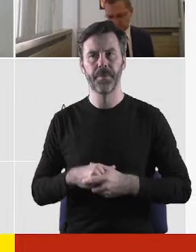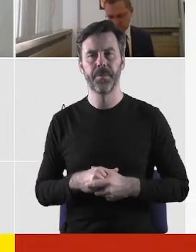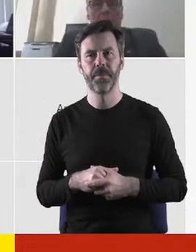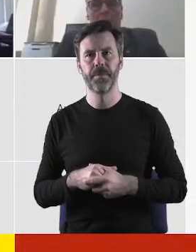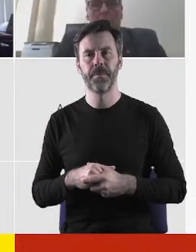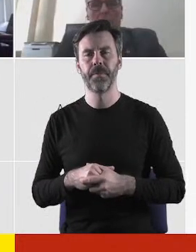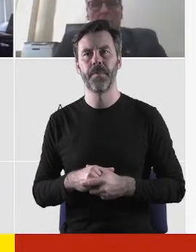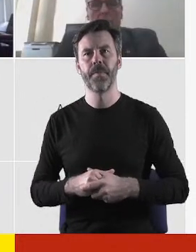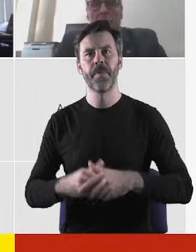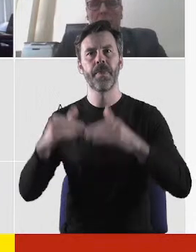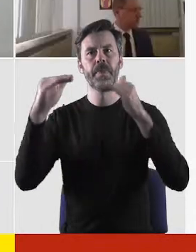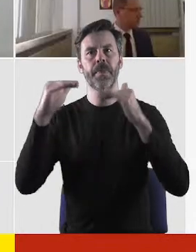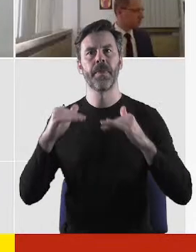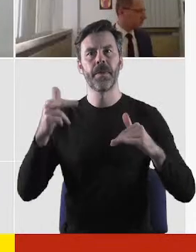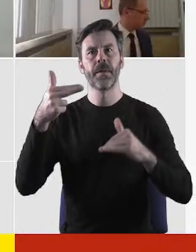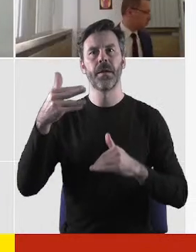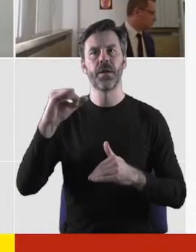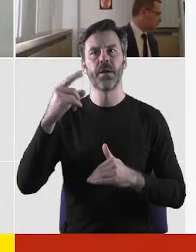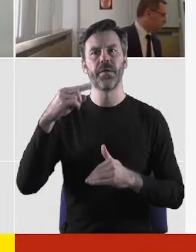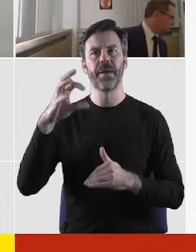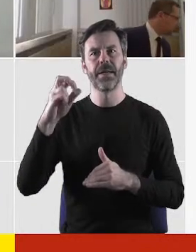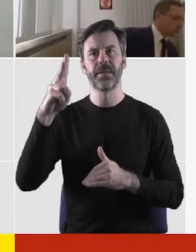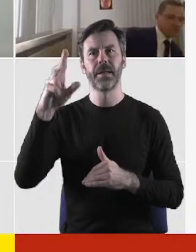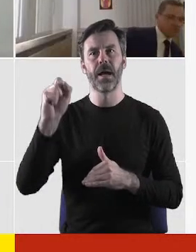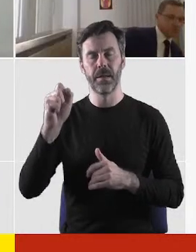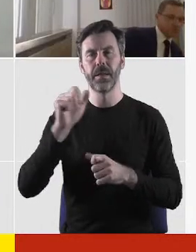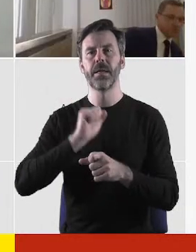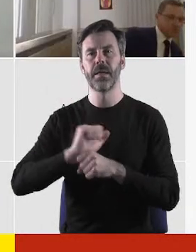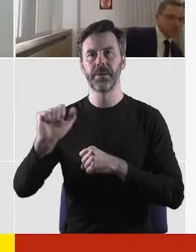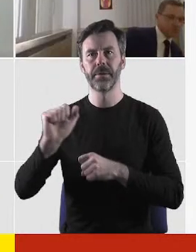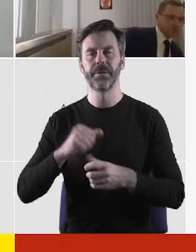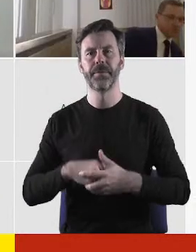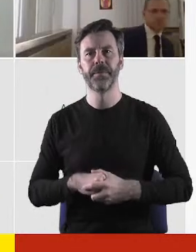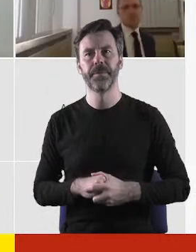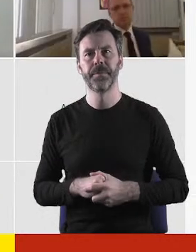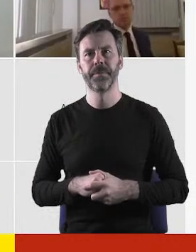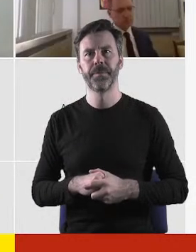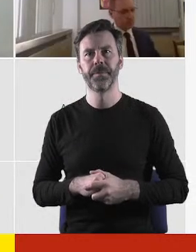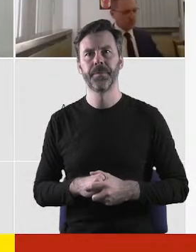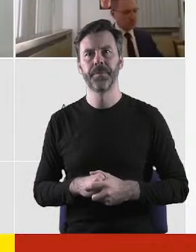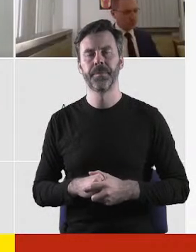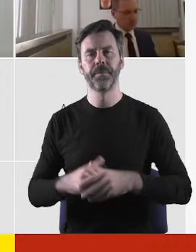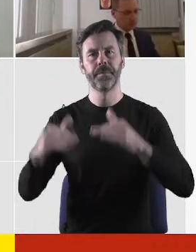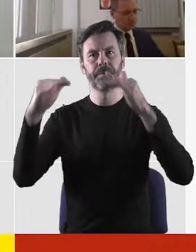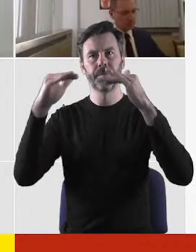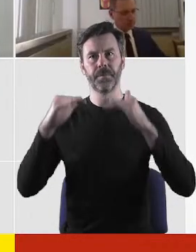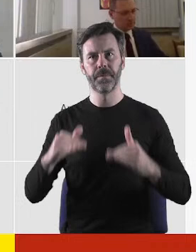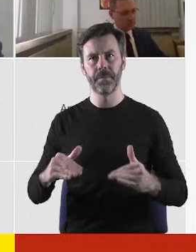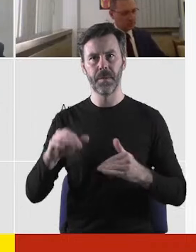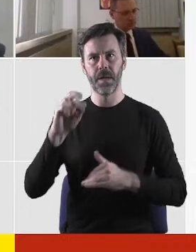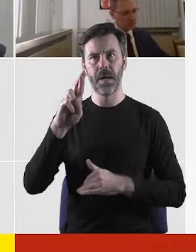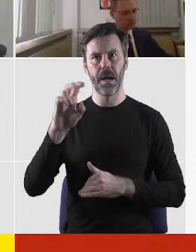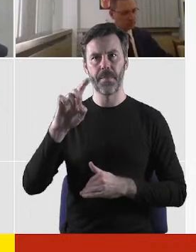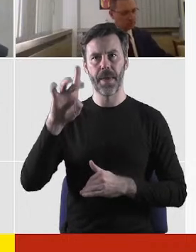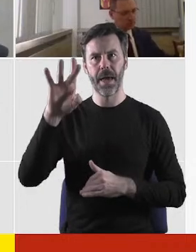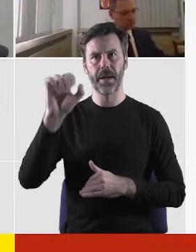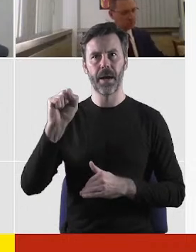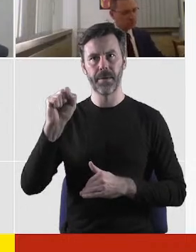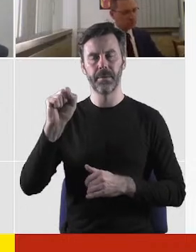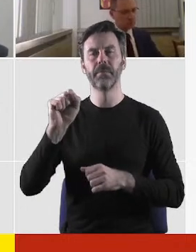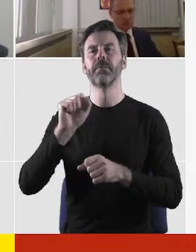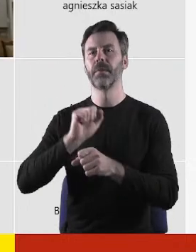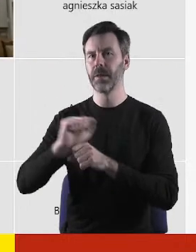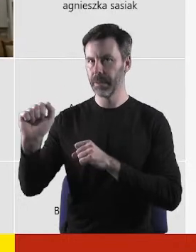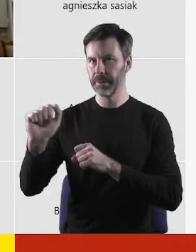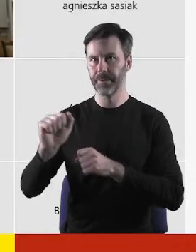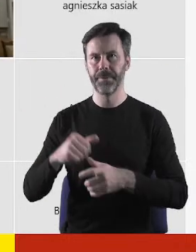radna Aneta Niedźwiecka. Witam Państwa, jestem obecna. Dziękuję. Pani radna Anna Rabiega. Dzień dobry,